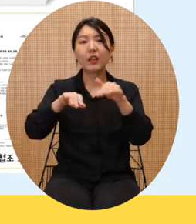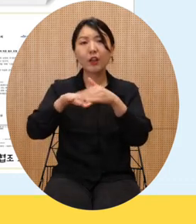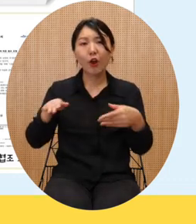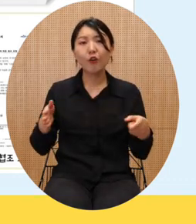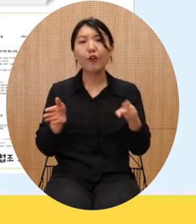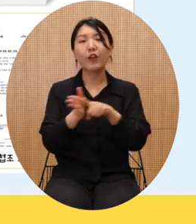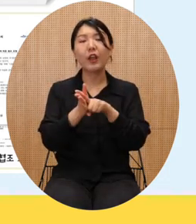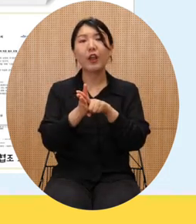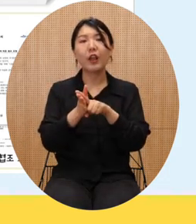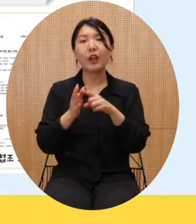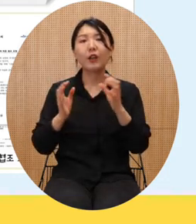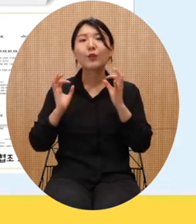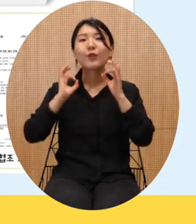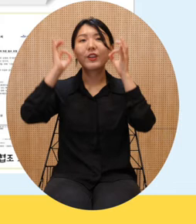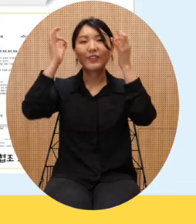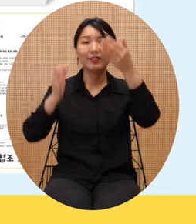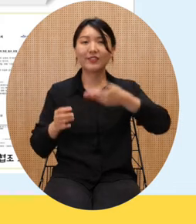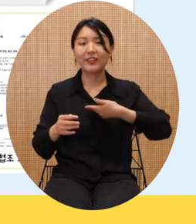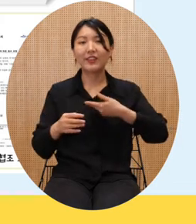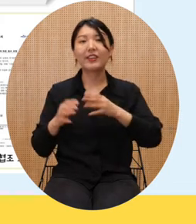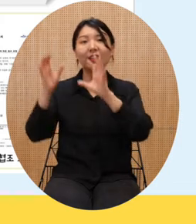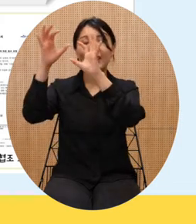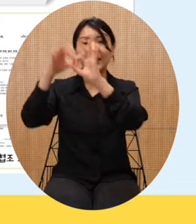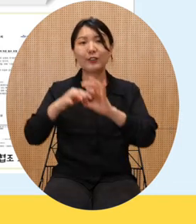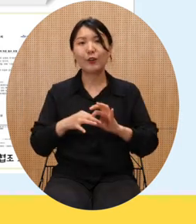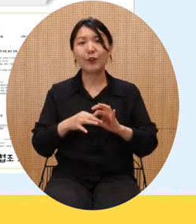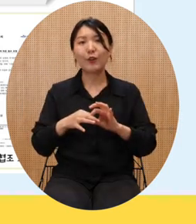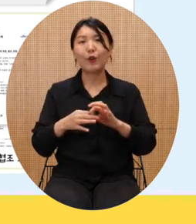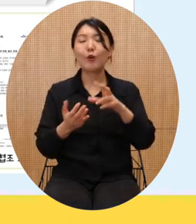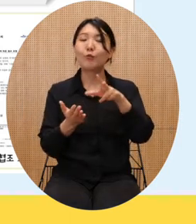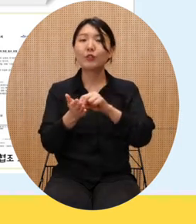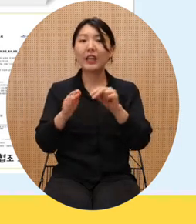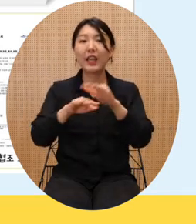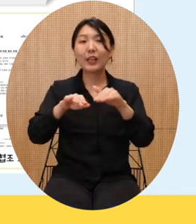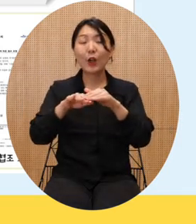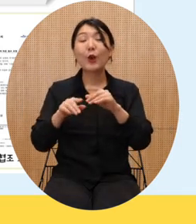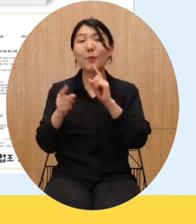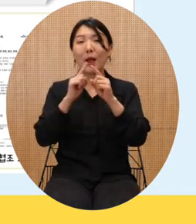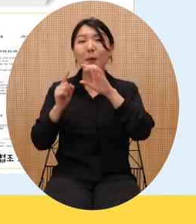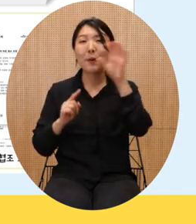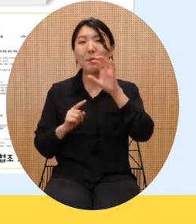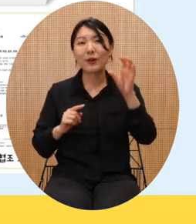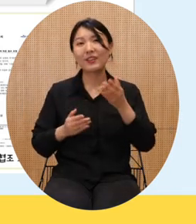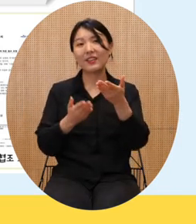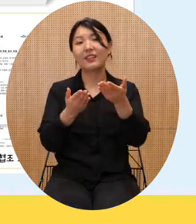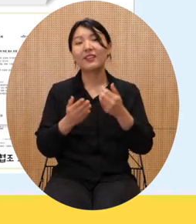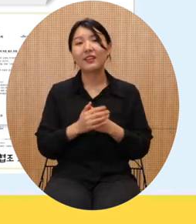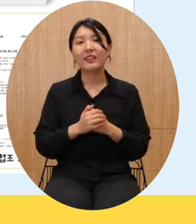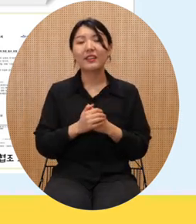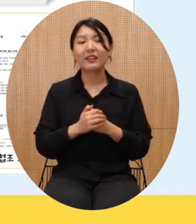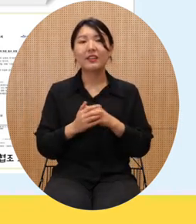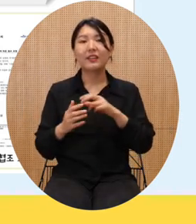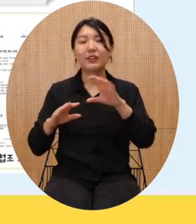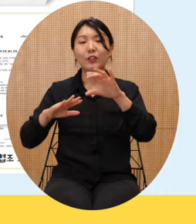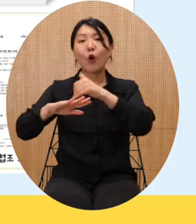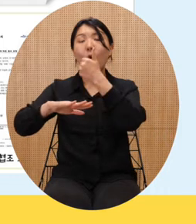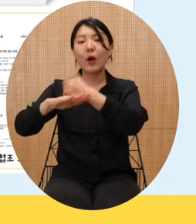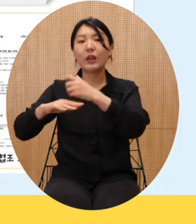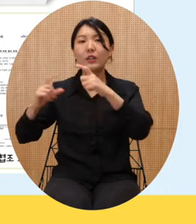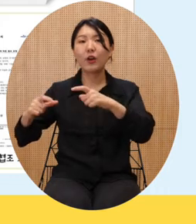그 문제 해결을 하기 위해서 애를 써 주셨던 거죠. 그래서 계속 제가 문제 해결이라는 말을 지금 반복을 하게 되는 것